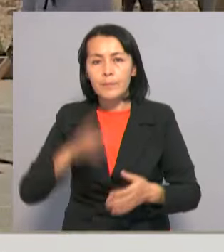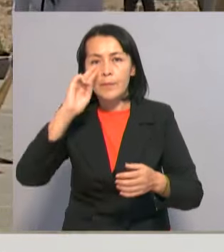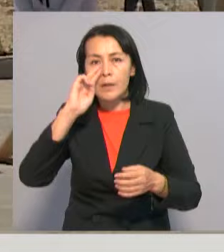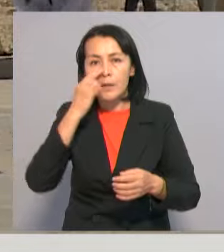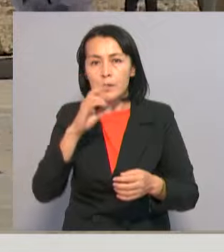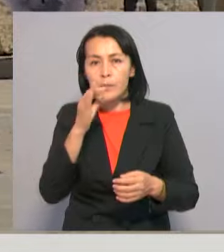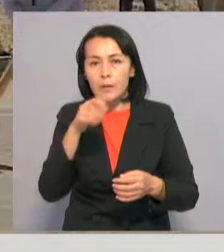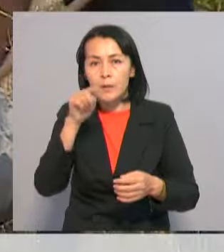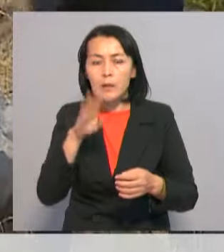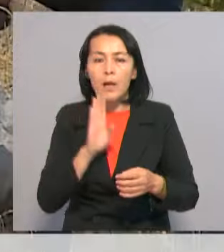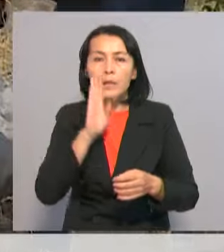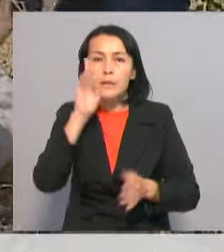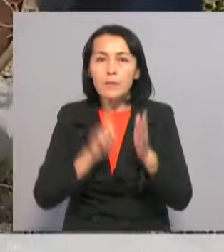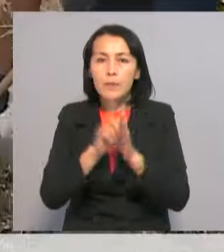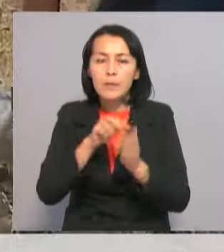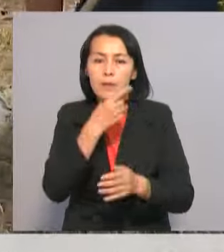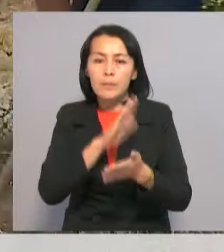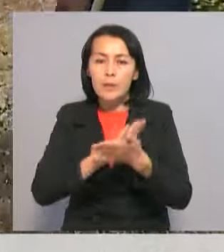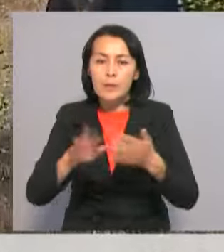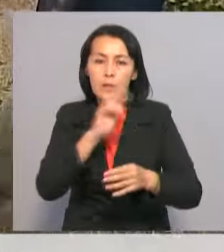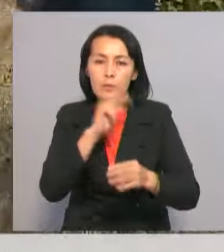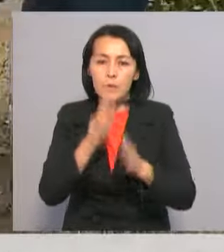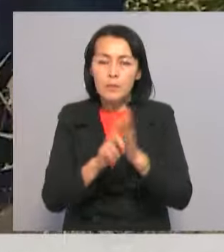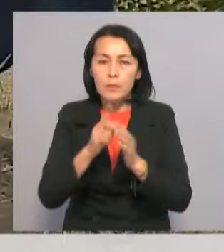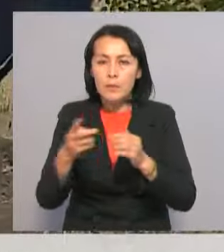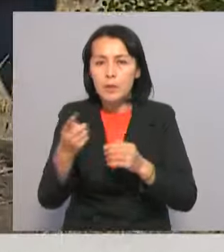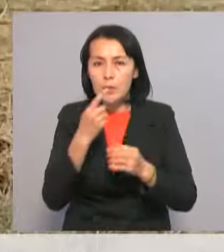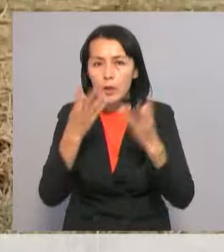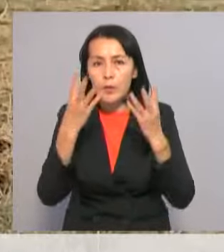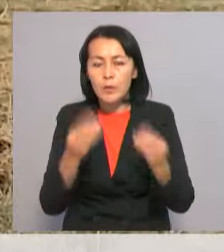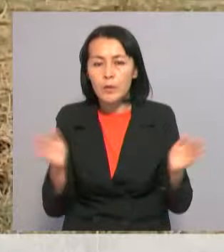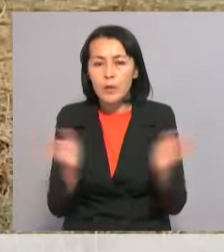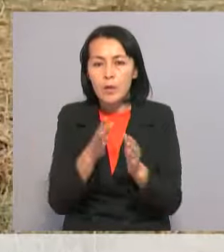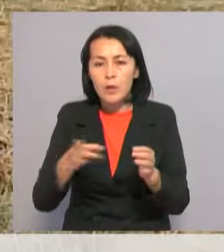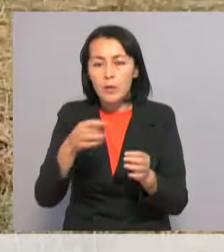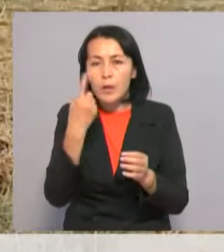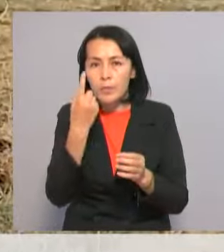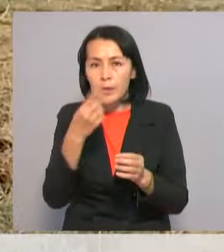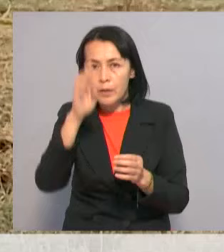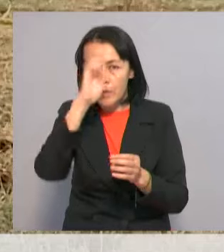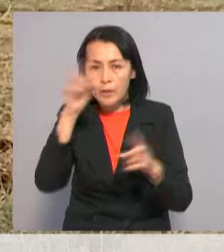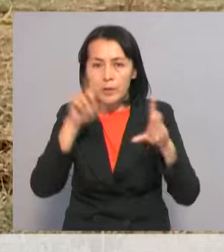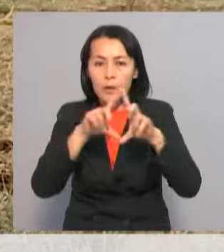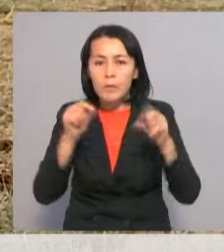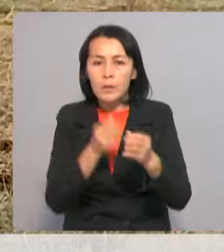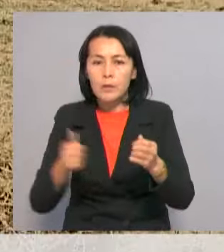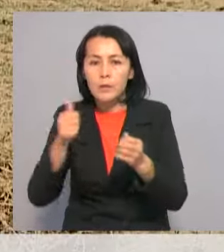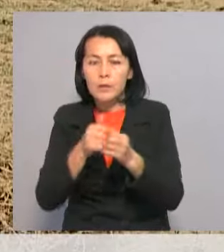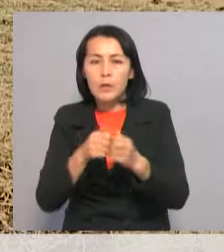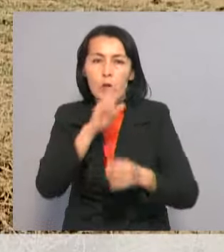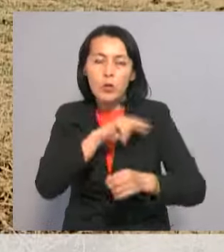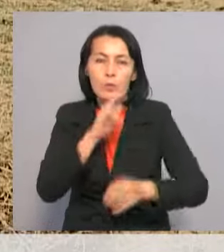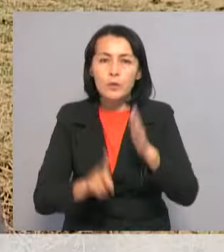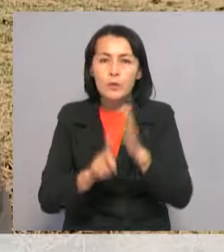Шымкент ситилектер таң ата тазалық жұмысына кірісіп кетті. Өйткені жақын күндері шағын аудандағы жалғыз мемлекеттік мектептің маңында қызу